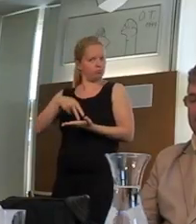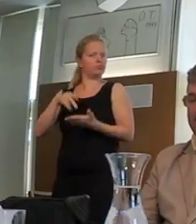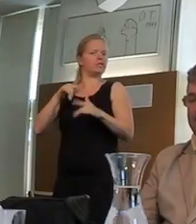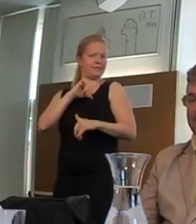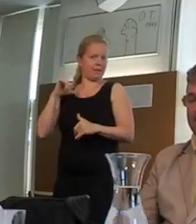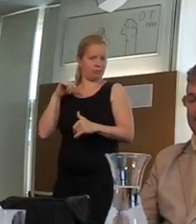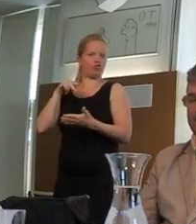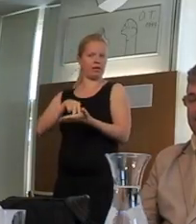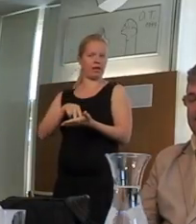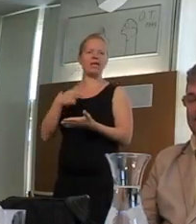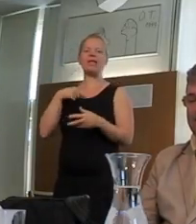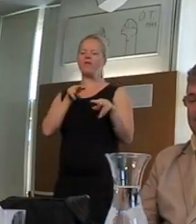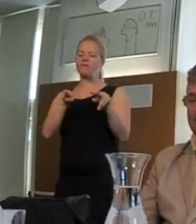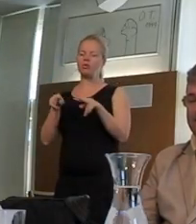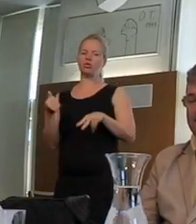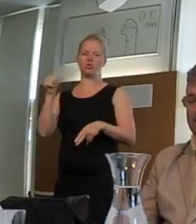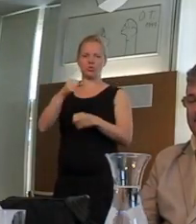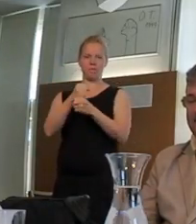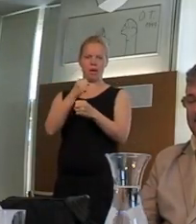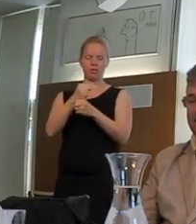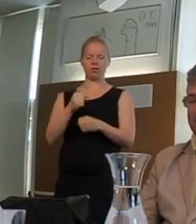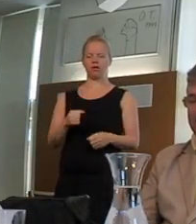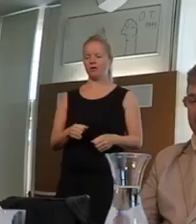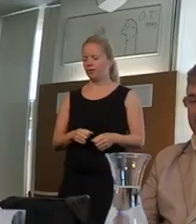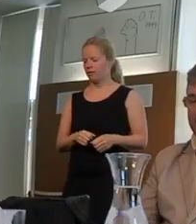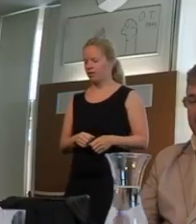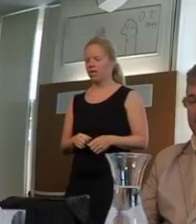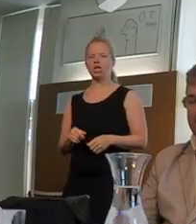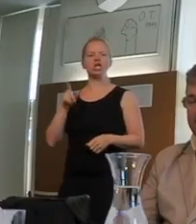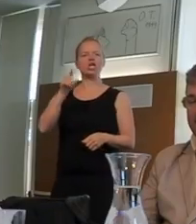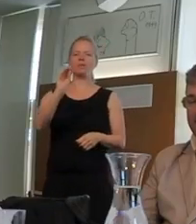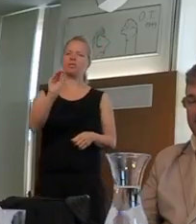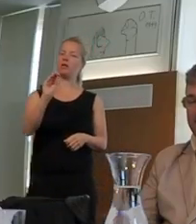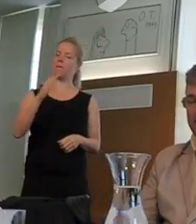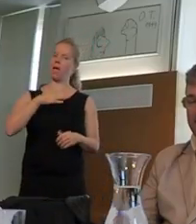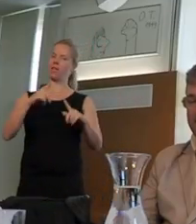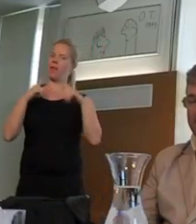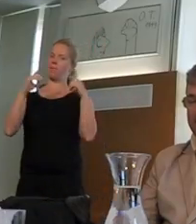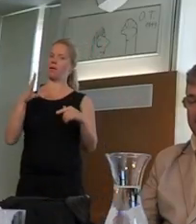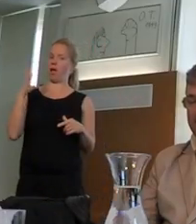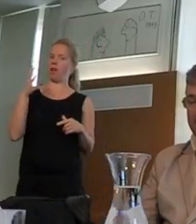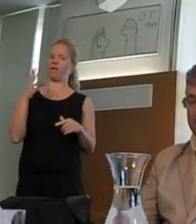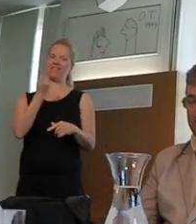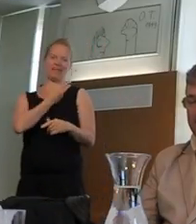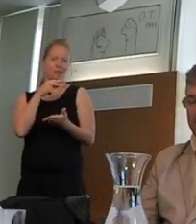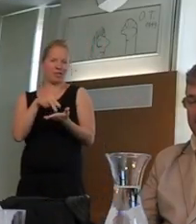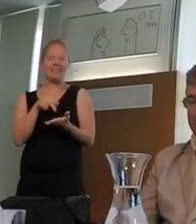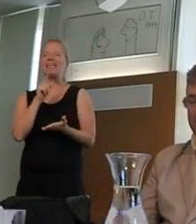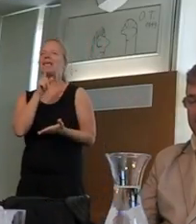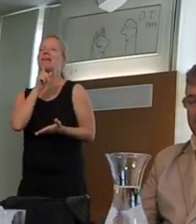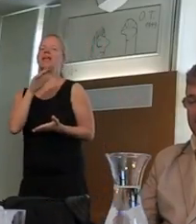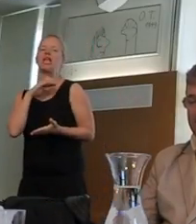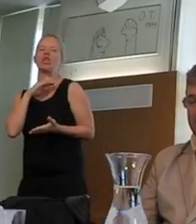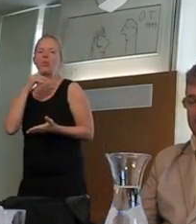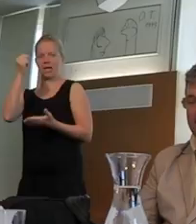und gesagt, dass ich eigentlich ein ziemlich geiles Leben habe, wie ich sage schon, ich verdiene gerade so viel Geld, um